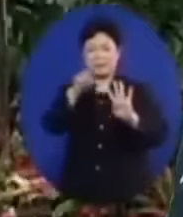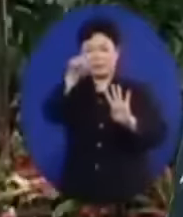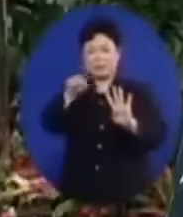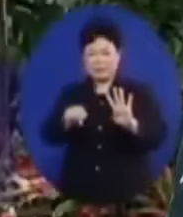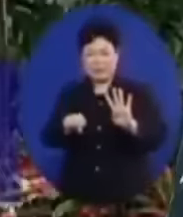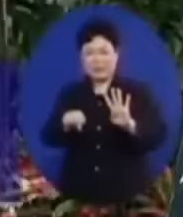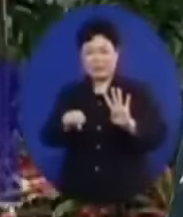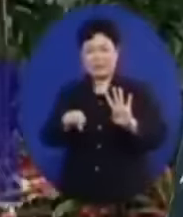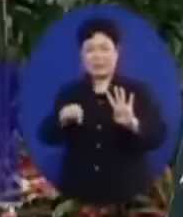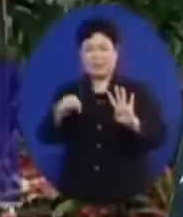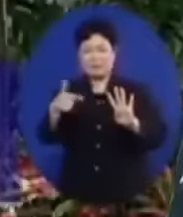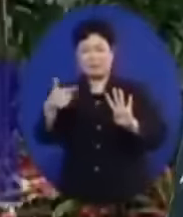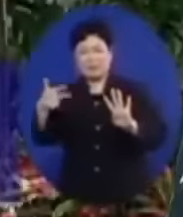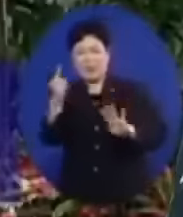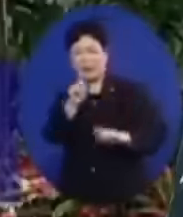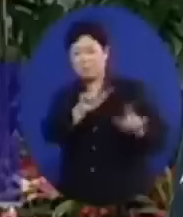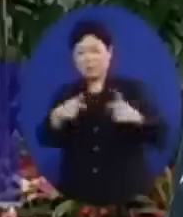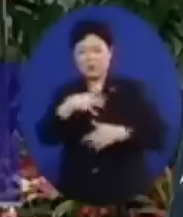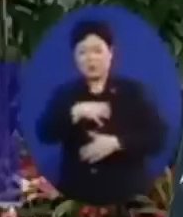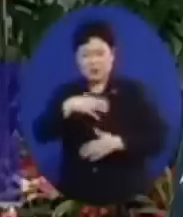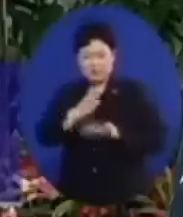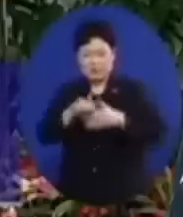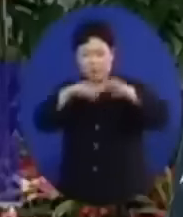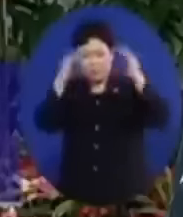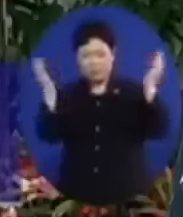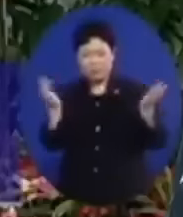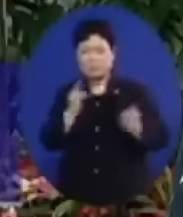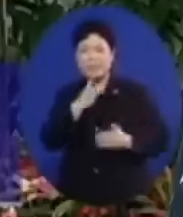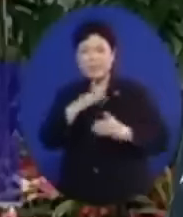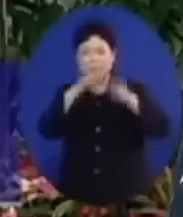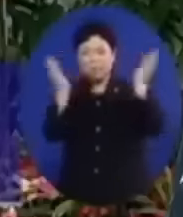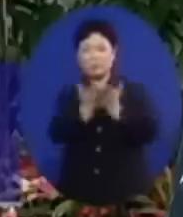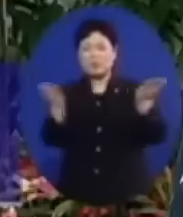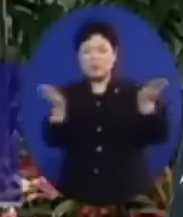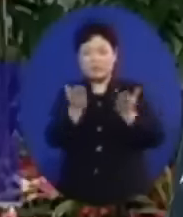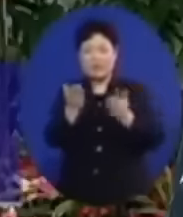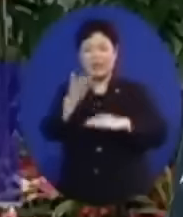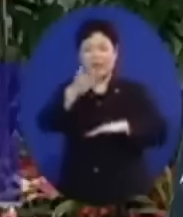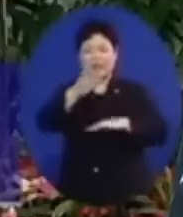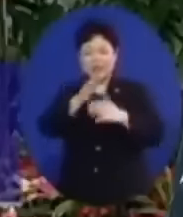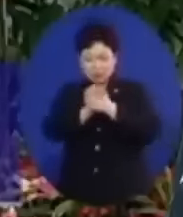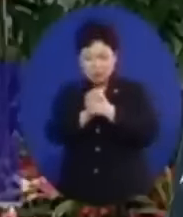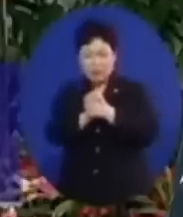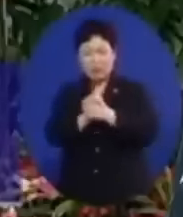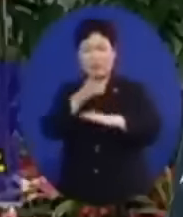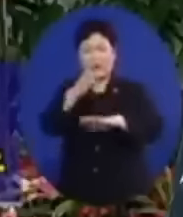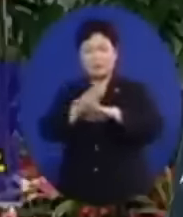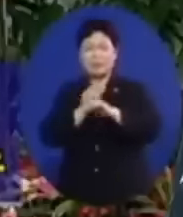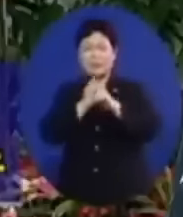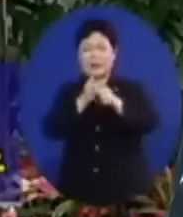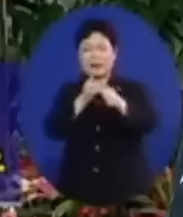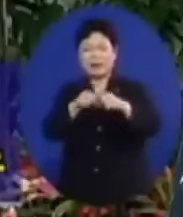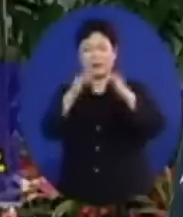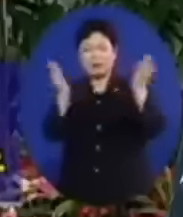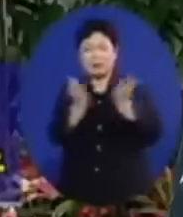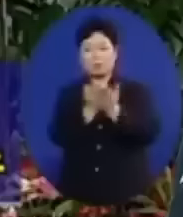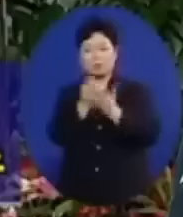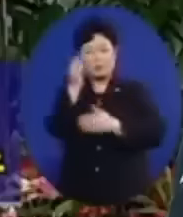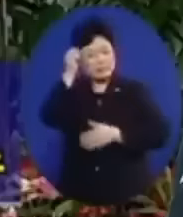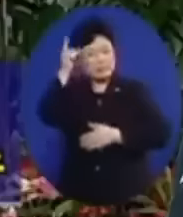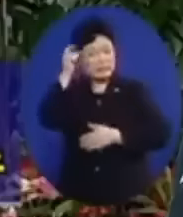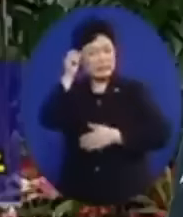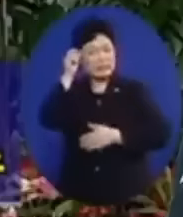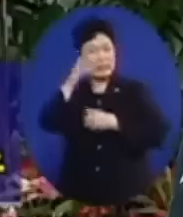7절에 아무것도 염려하지 말고 다만 모든 일에 기도와 간구로 너희 구할 것을 감사함으로 하나님께 아뢰라. 그리하면 모든 지각에 뛰어난